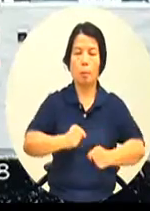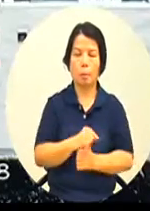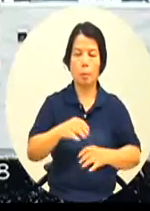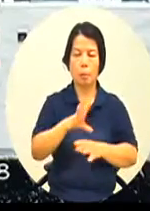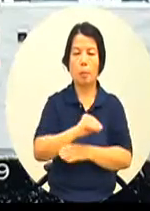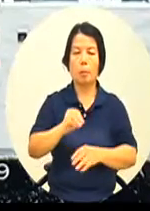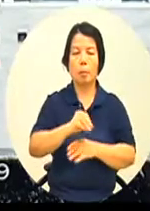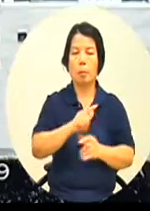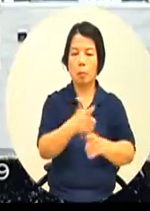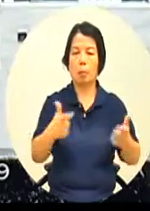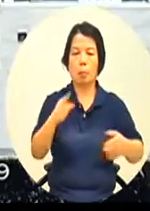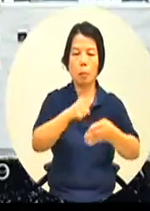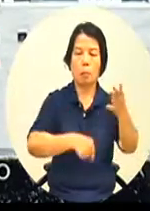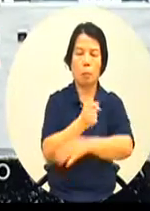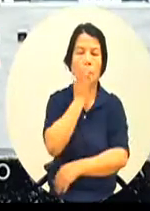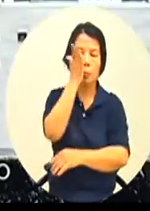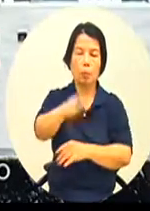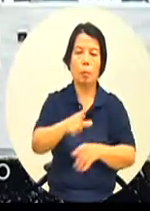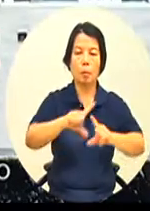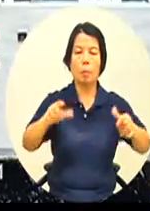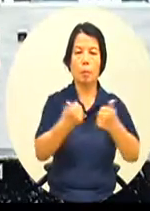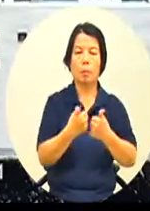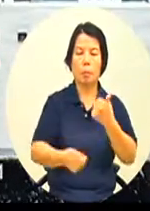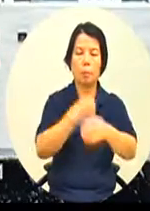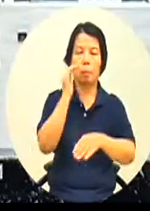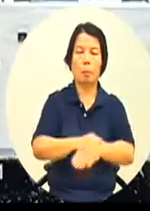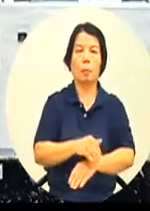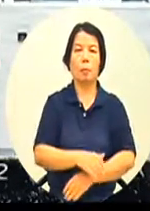如意，大会圆满成功，谢谢。